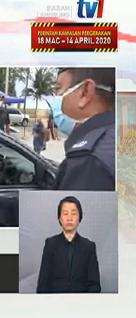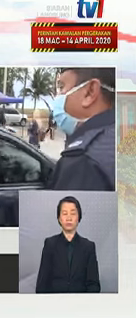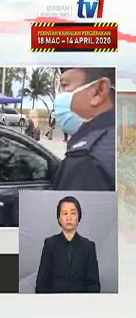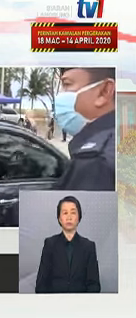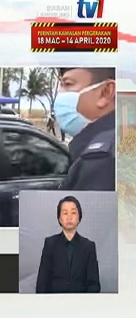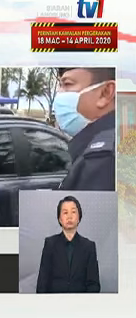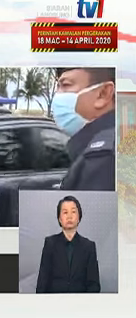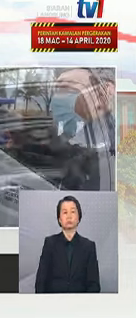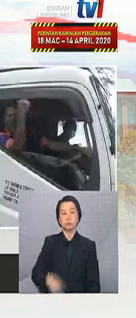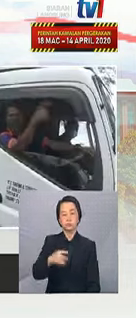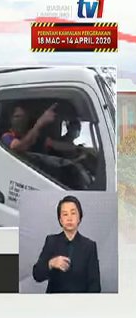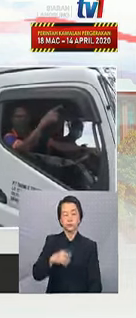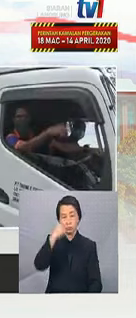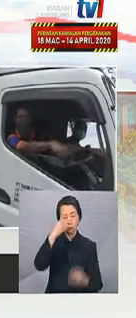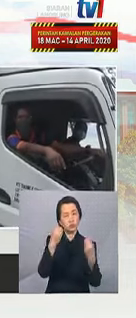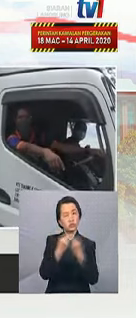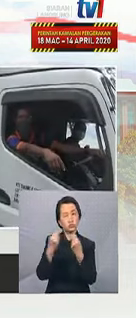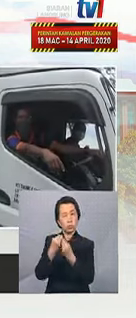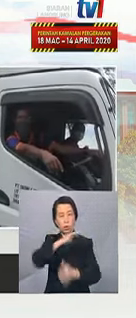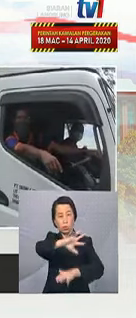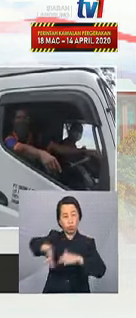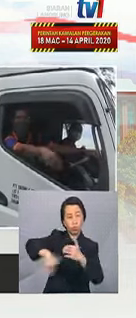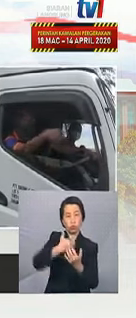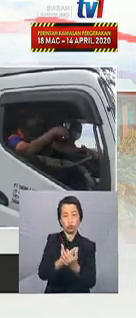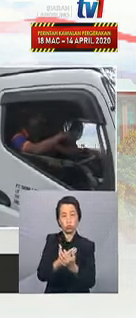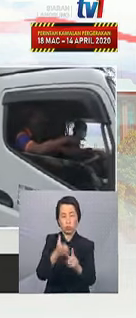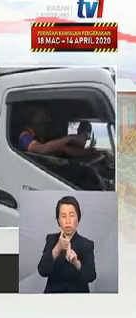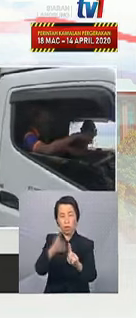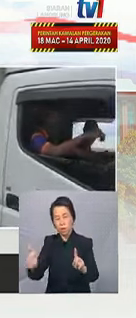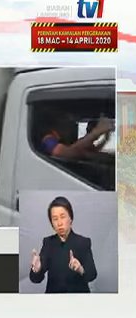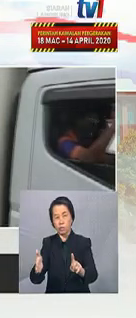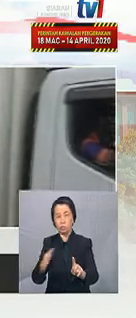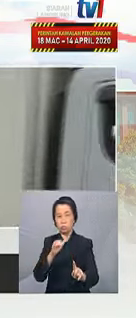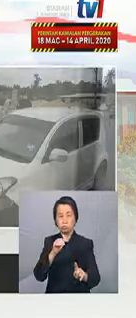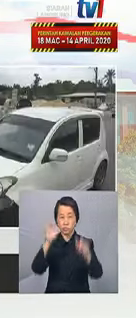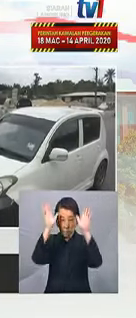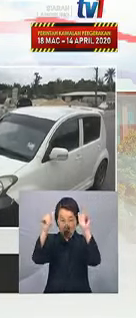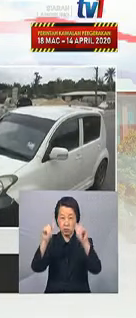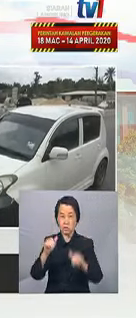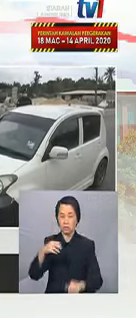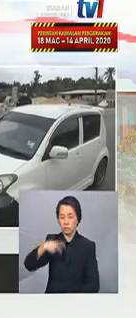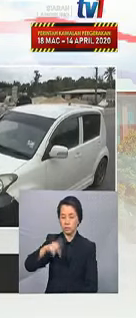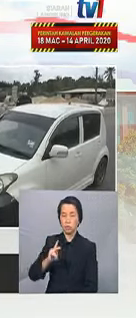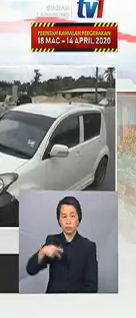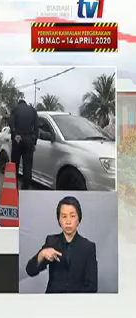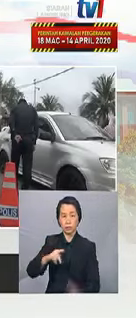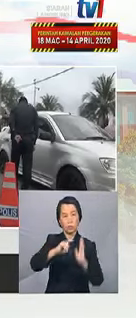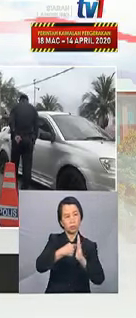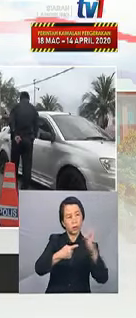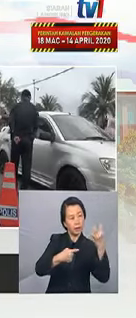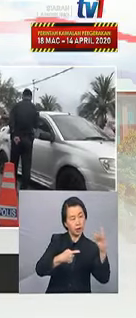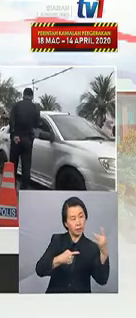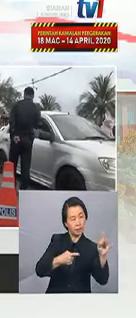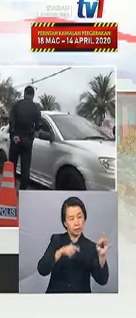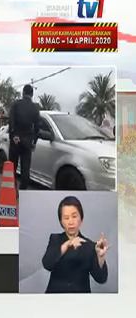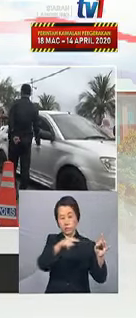Untuk jumlah keseluruhan yang ingkar PKP sejak daripada 18 Mac sehingga